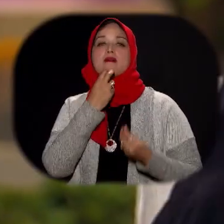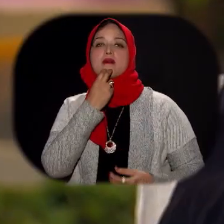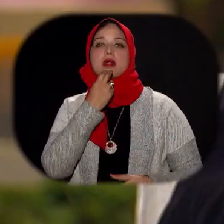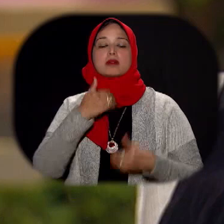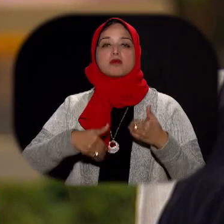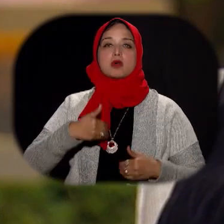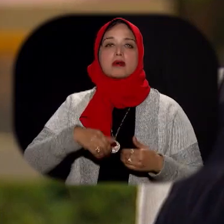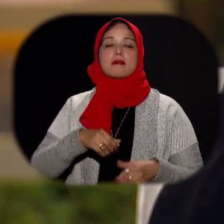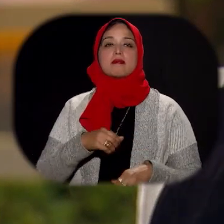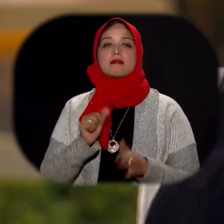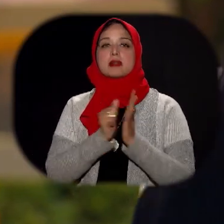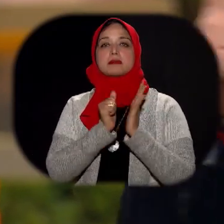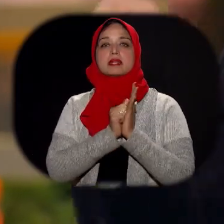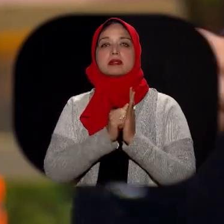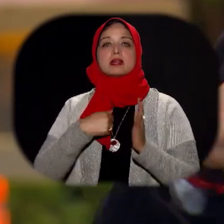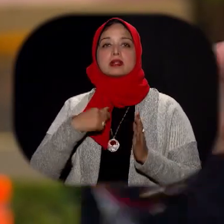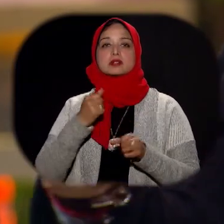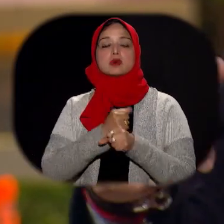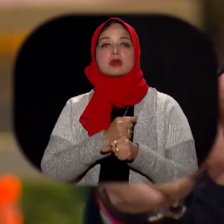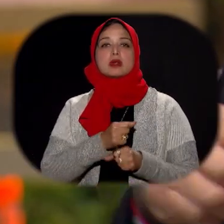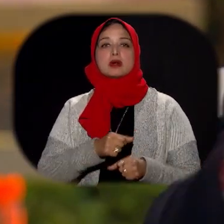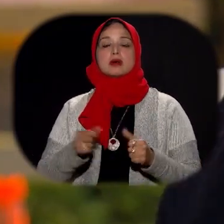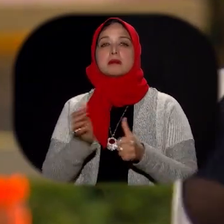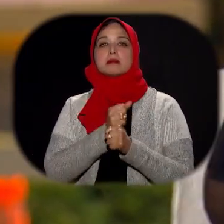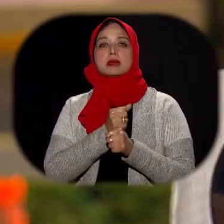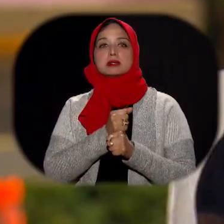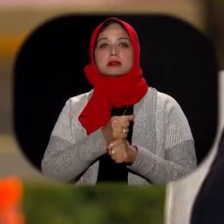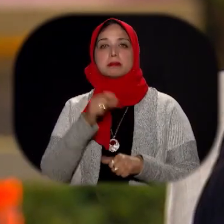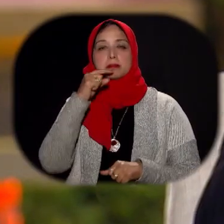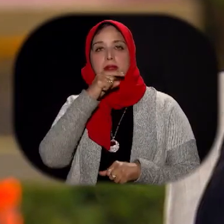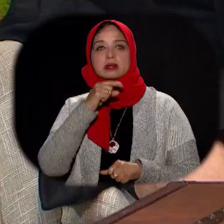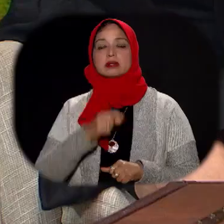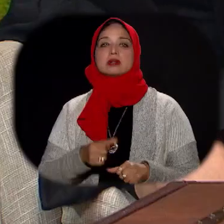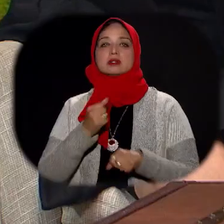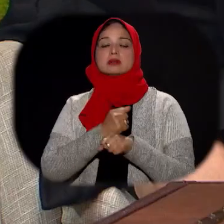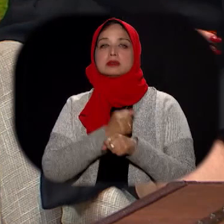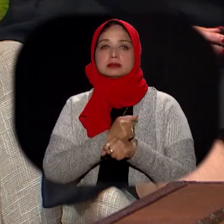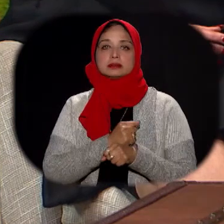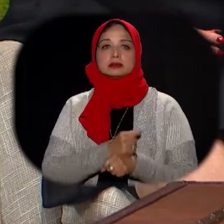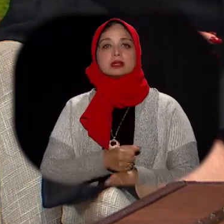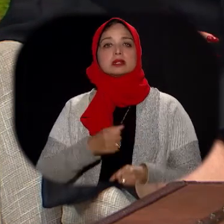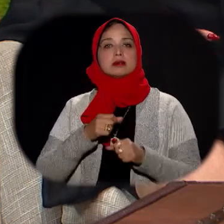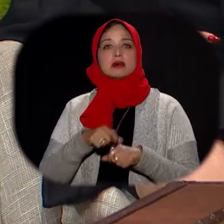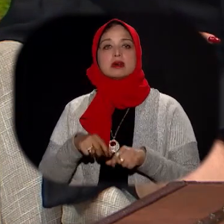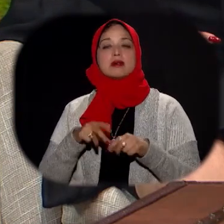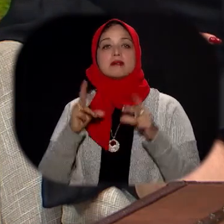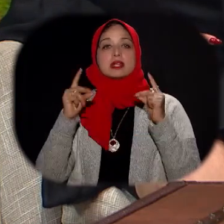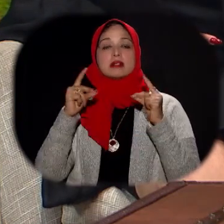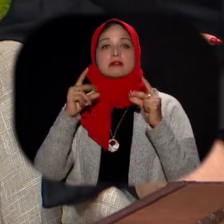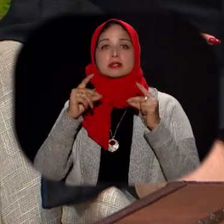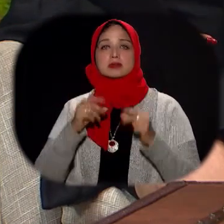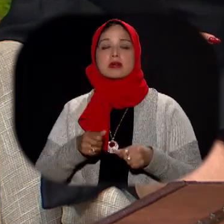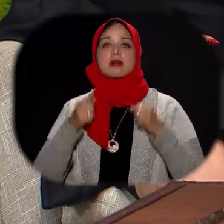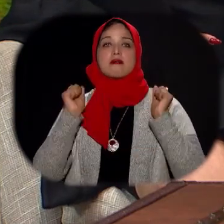نفس الحكايه او لا اما لو احنا عندنا احنا الثنين شغل حماتي تيجي تقعد بح ولو ماما تعبانه ممكن مجدي لو في مدينه الانتاج مثلا